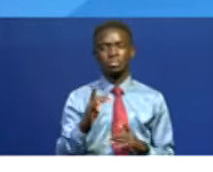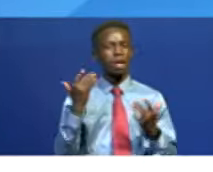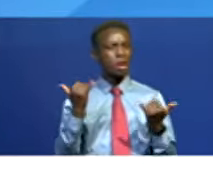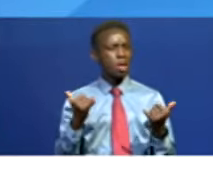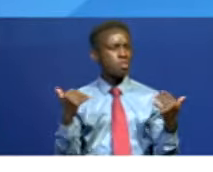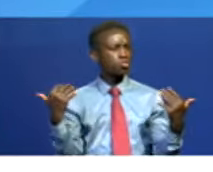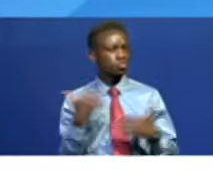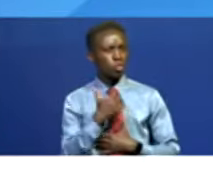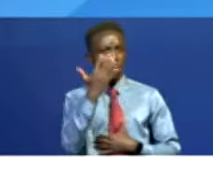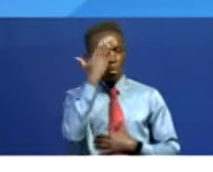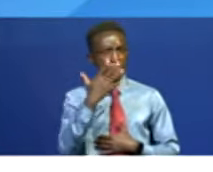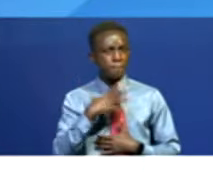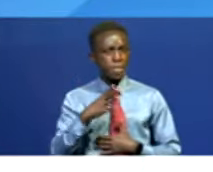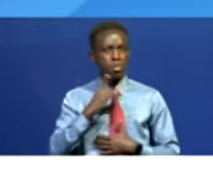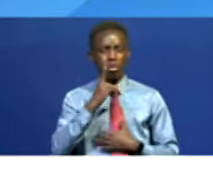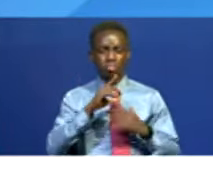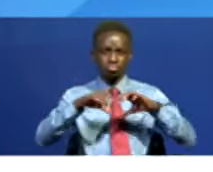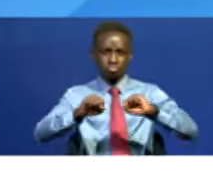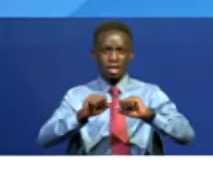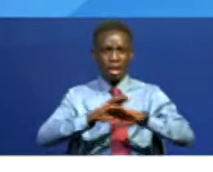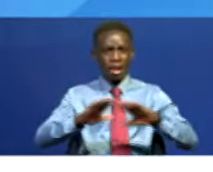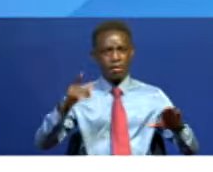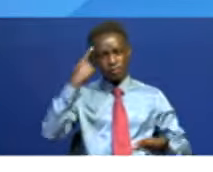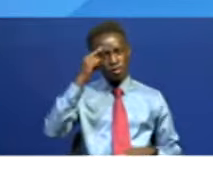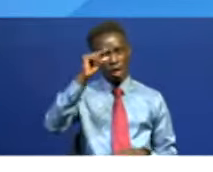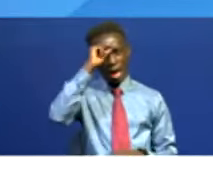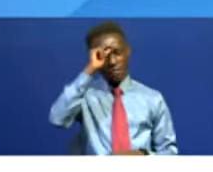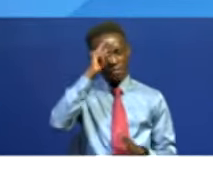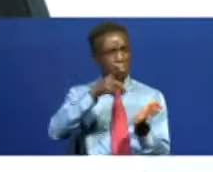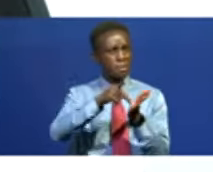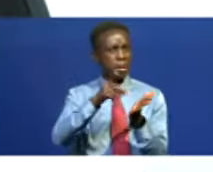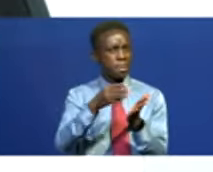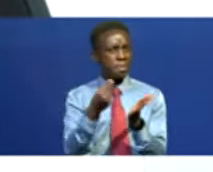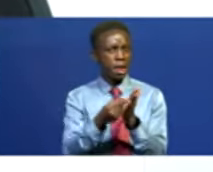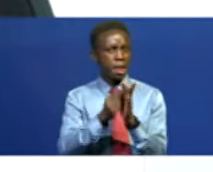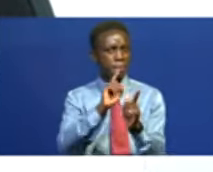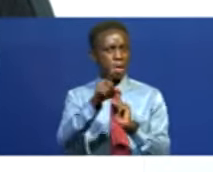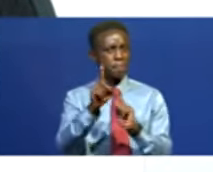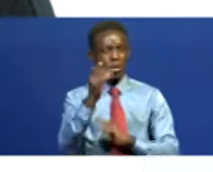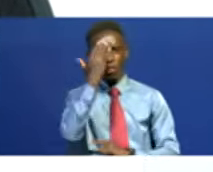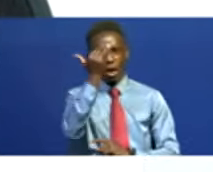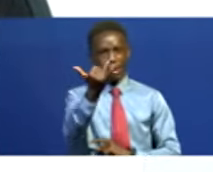kwa nini watu walionyakua ardhi ya serikali wanafidiwa.